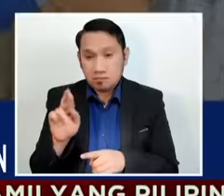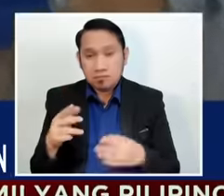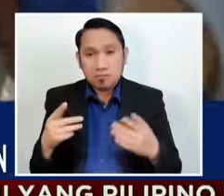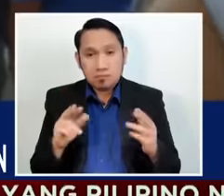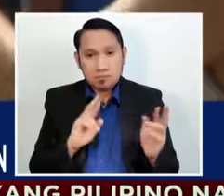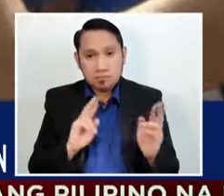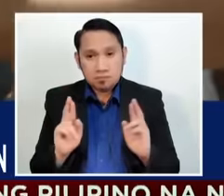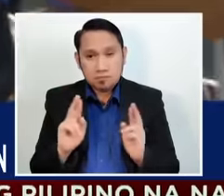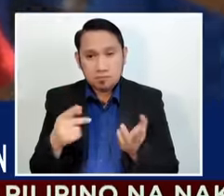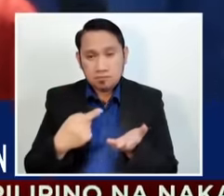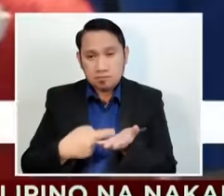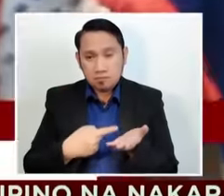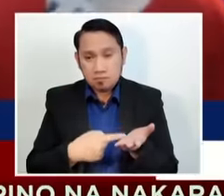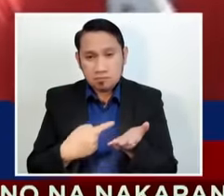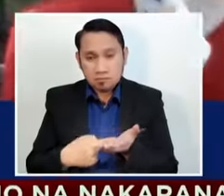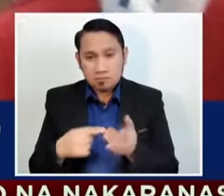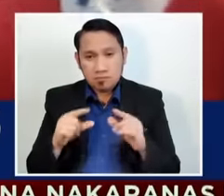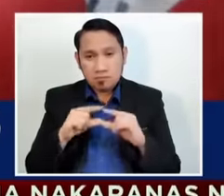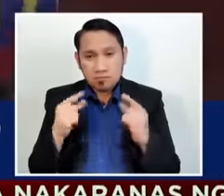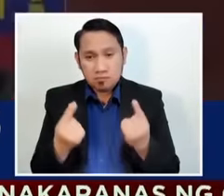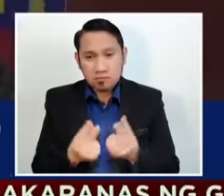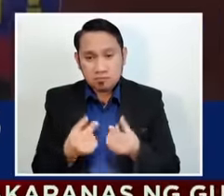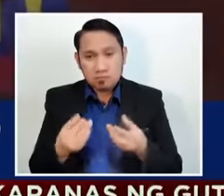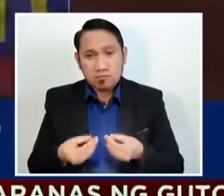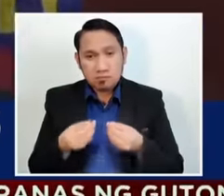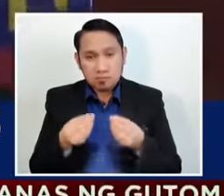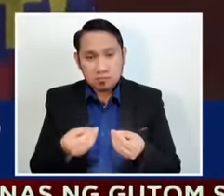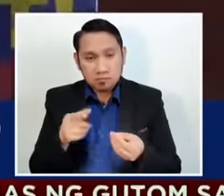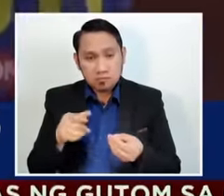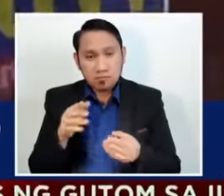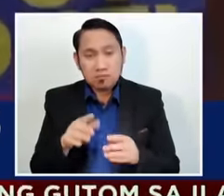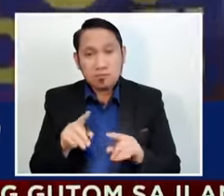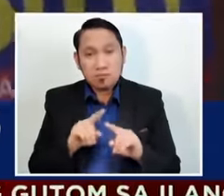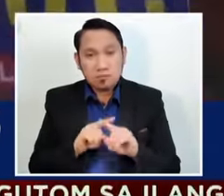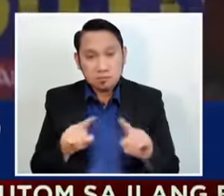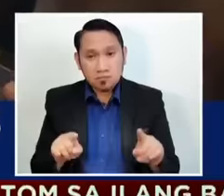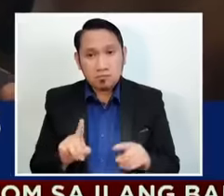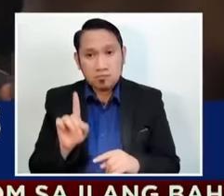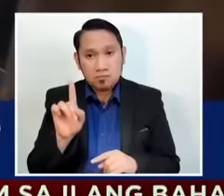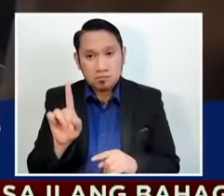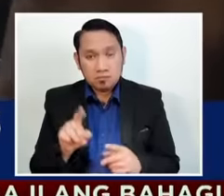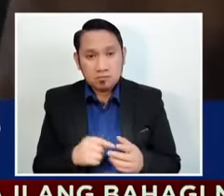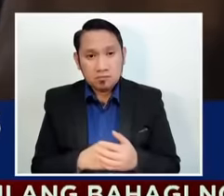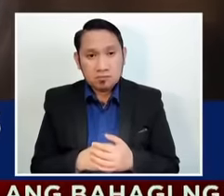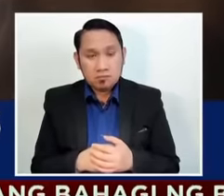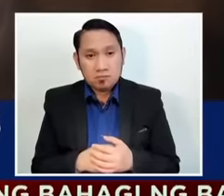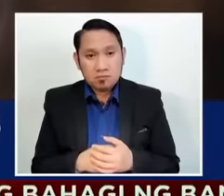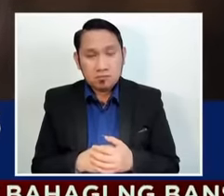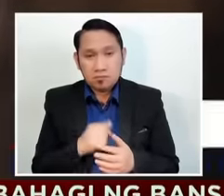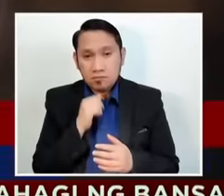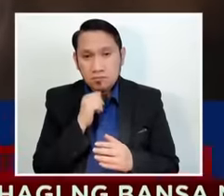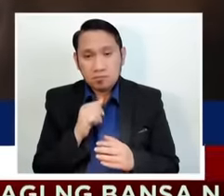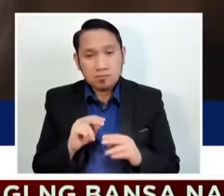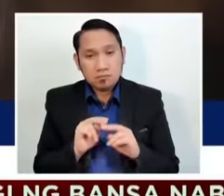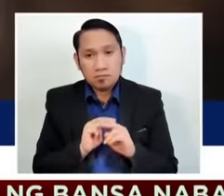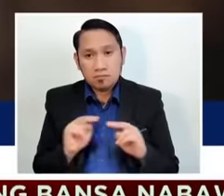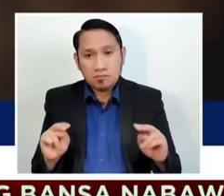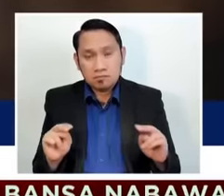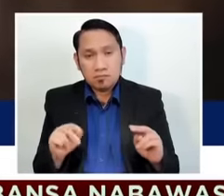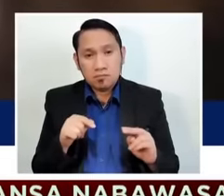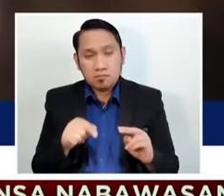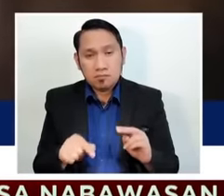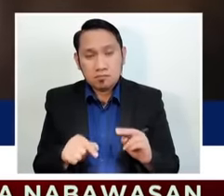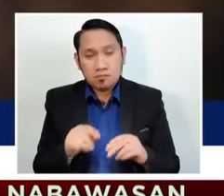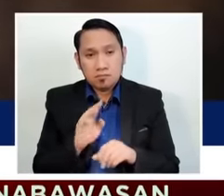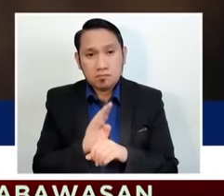sa mga grupo at pagbigyan ng mga hiling nila maliban sa isa. Non-negotiable ay yung